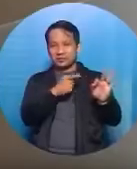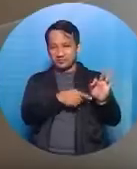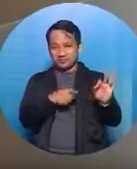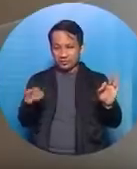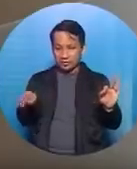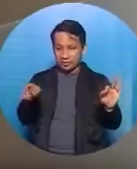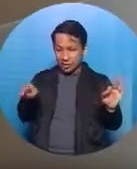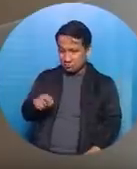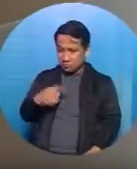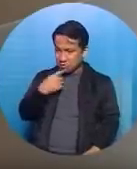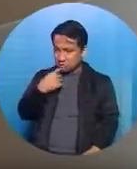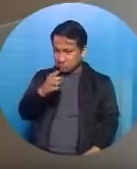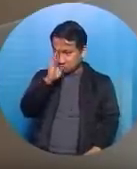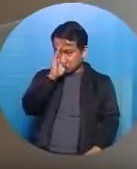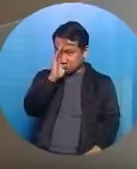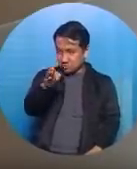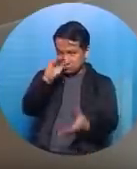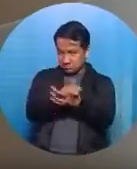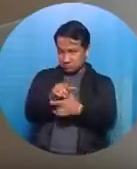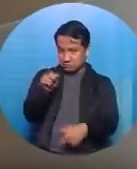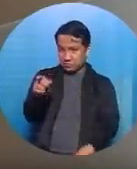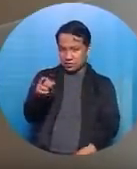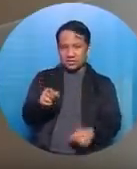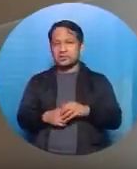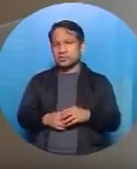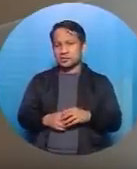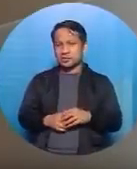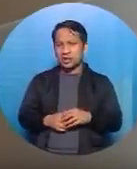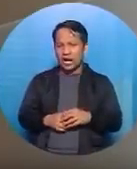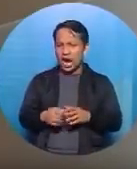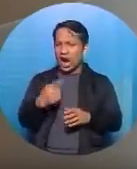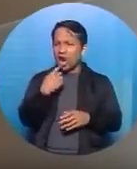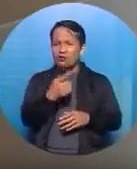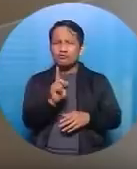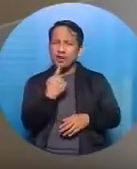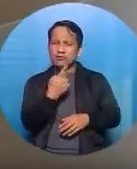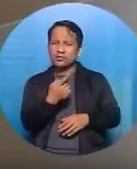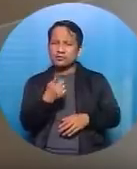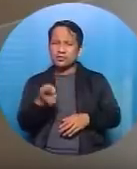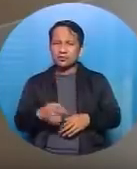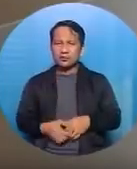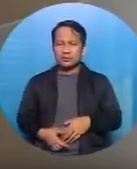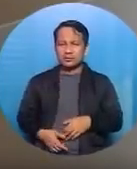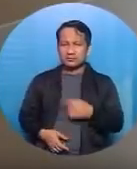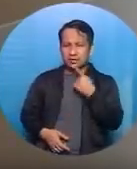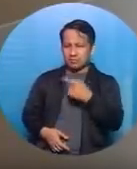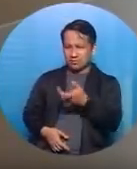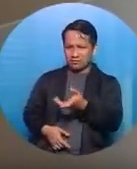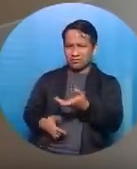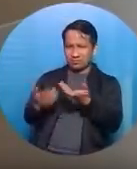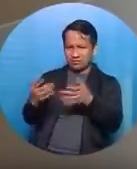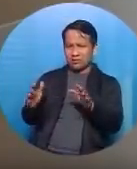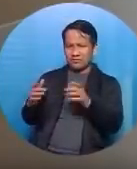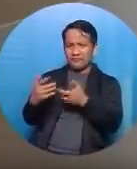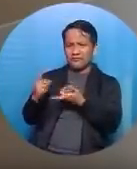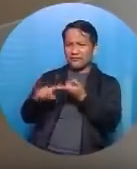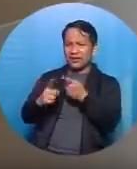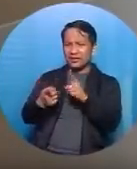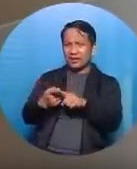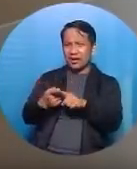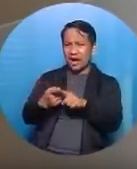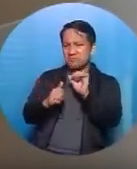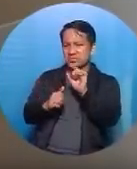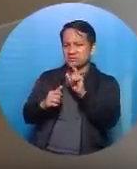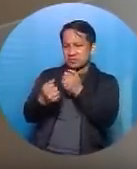nakumplanta niyo na po si mister tungkol dito. Opo, sir. Okay, ano pong sabi ni mister? Mas pinipili niya na po yung kabit niya kaysa sa